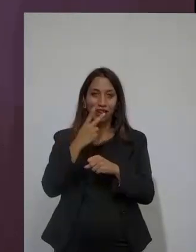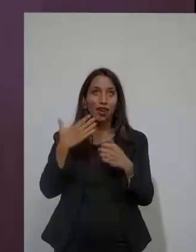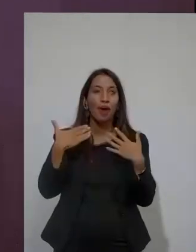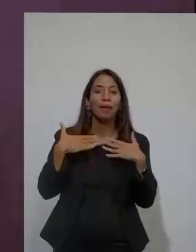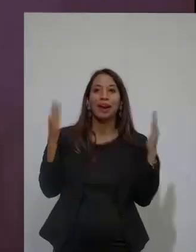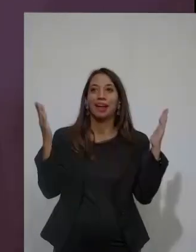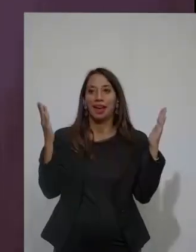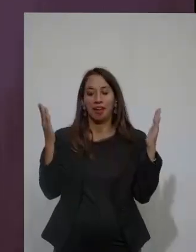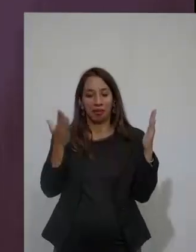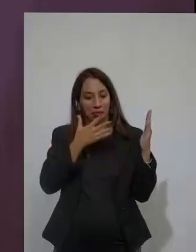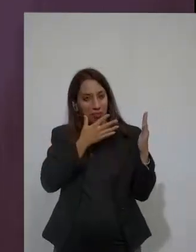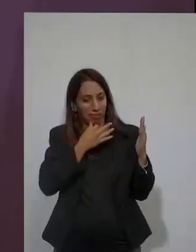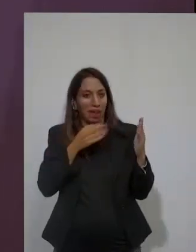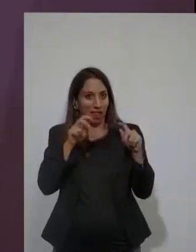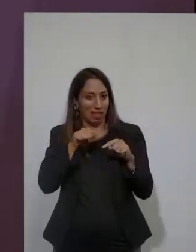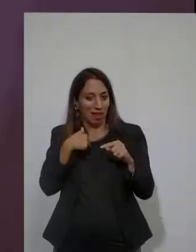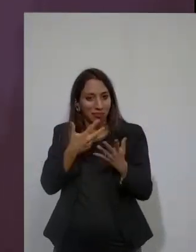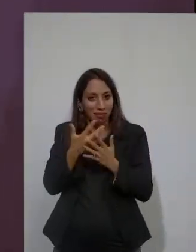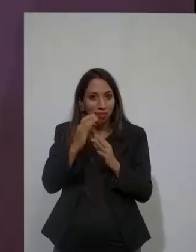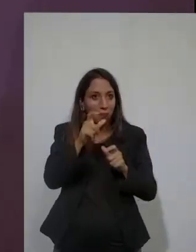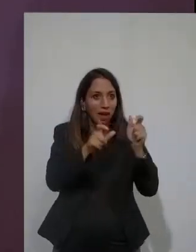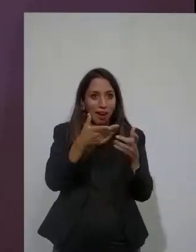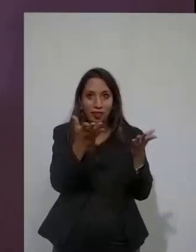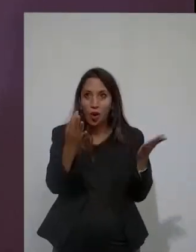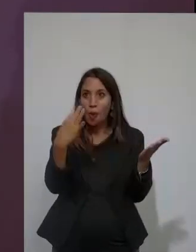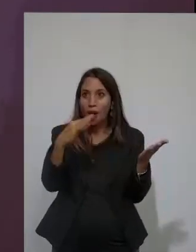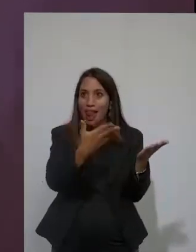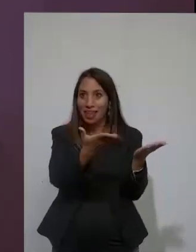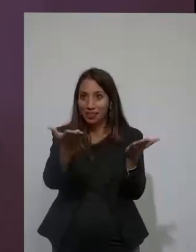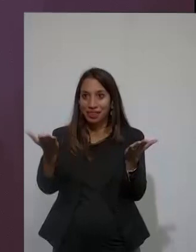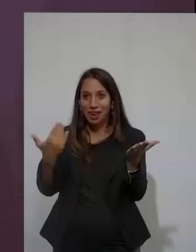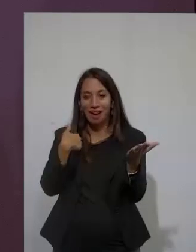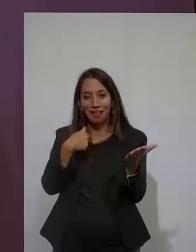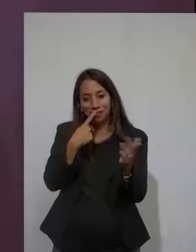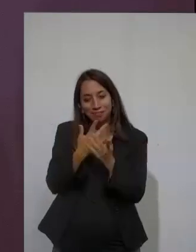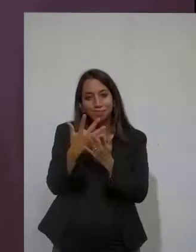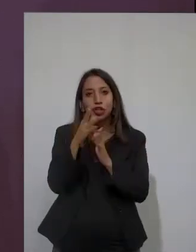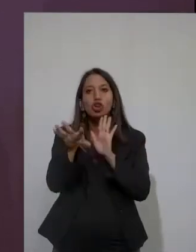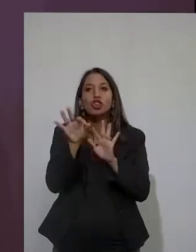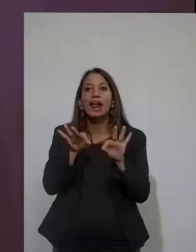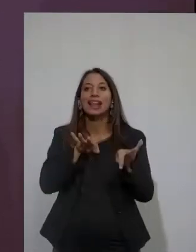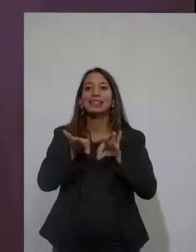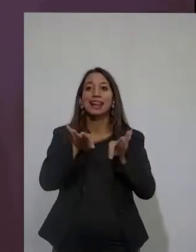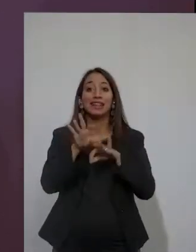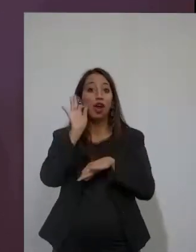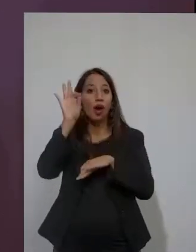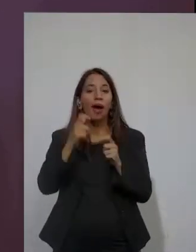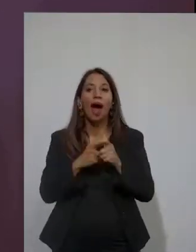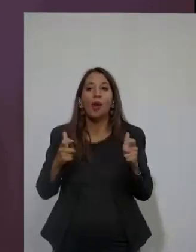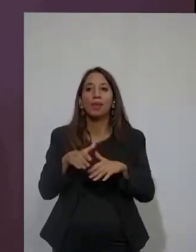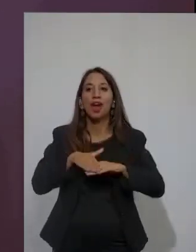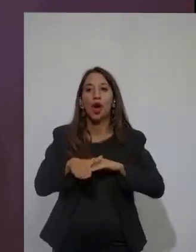platea così qualificata e poter parlare di scelte strategiche per aumentare la competenza, cioè